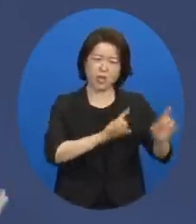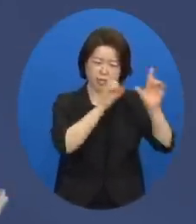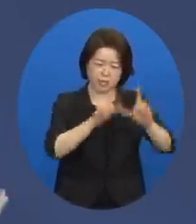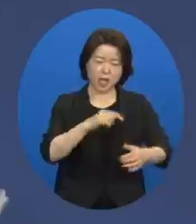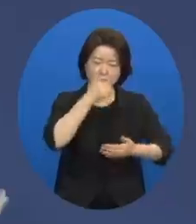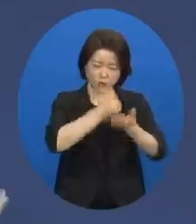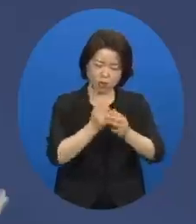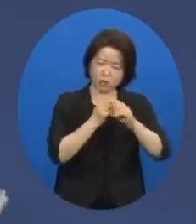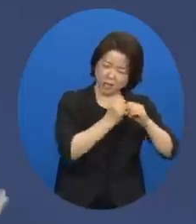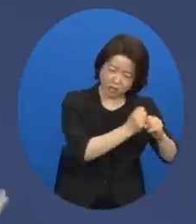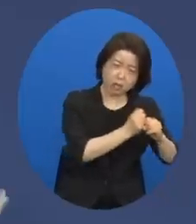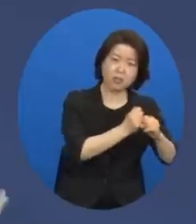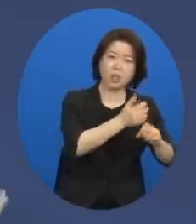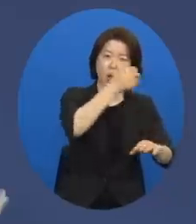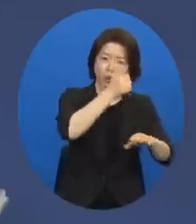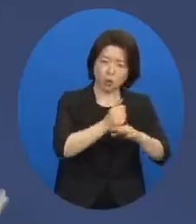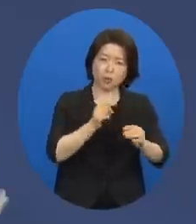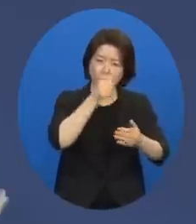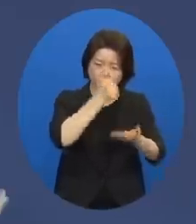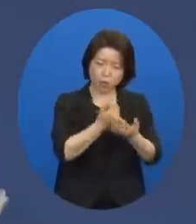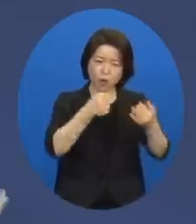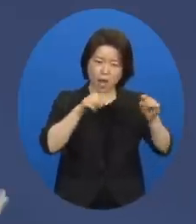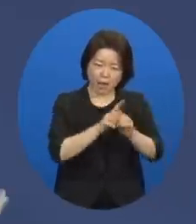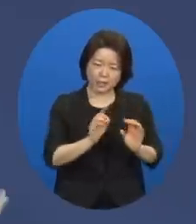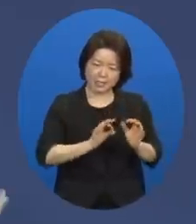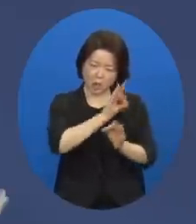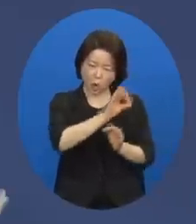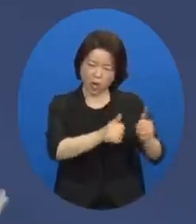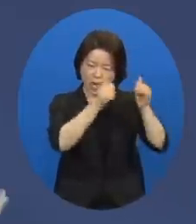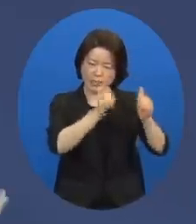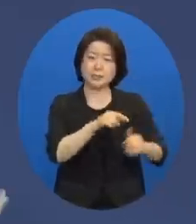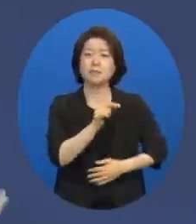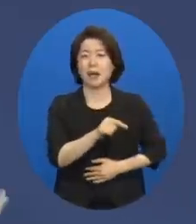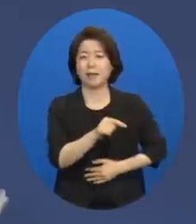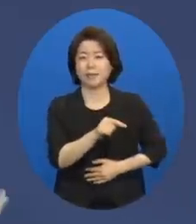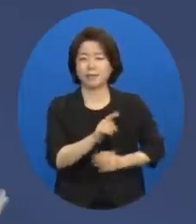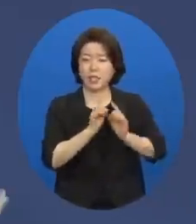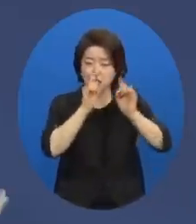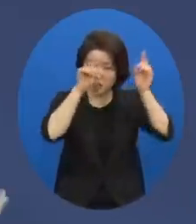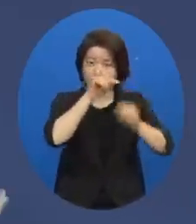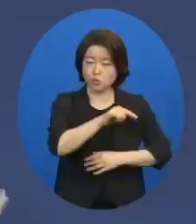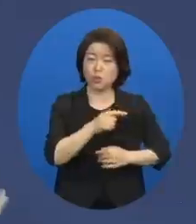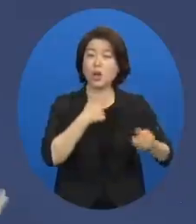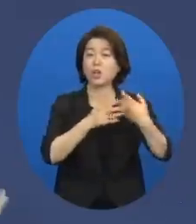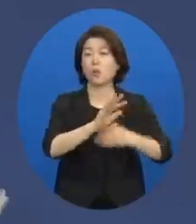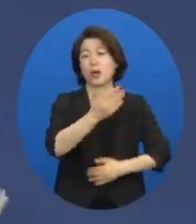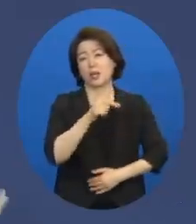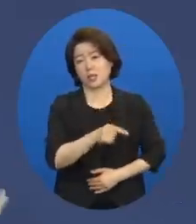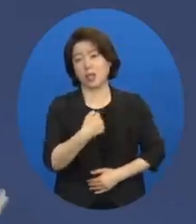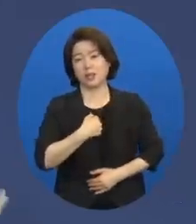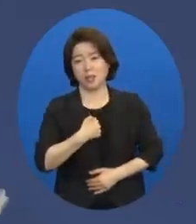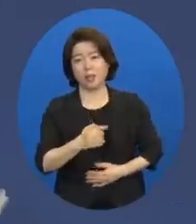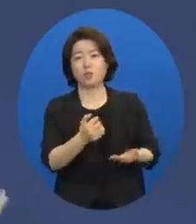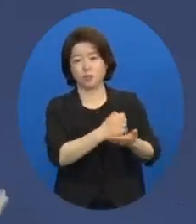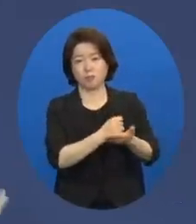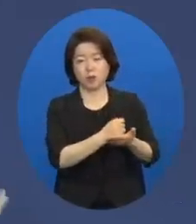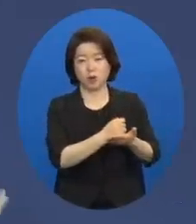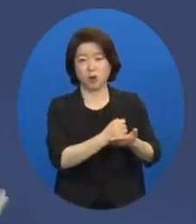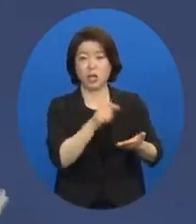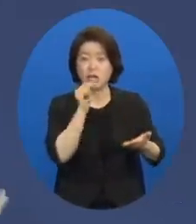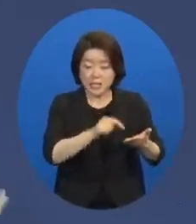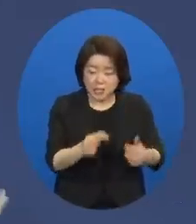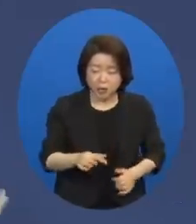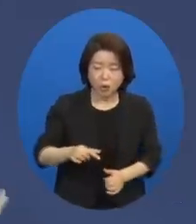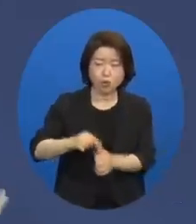중에 끌려서 결국 죄와 함께 영원한 심판의 그 지옥을 경험할 수밖에 없는 우리의 운명, 이걸